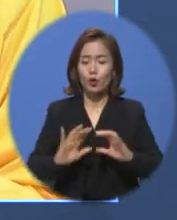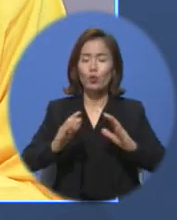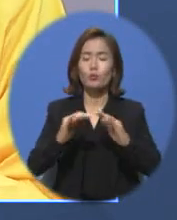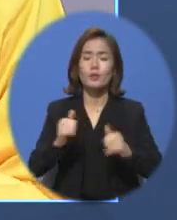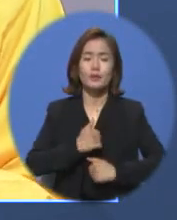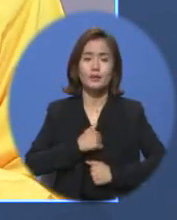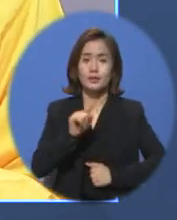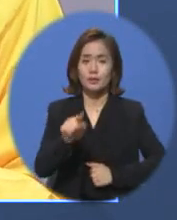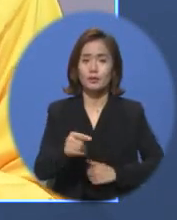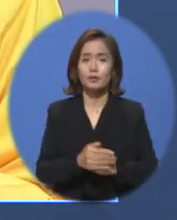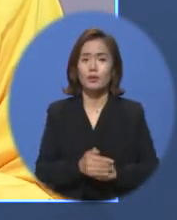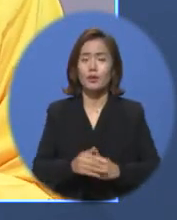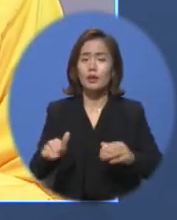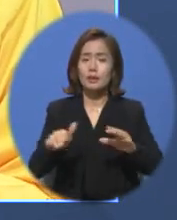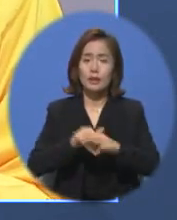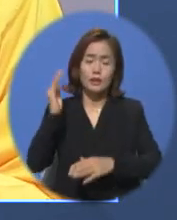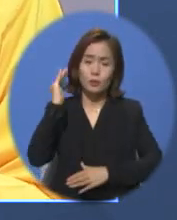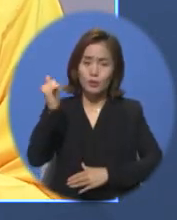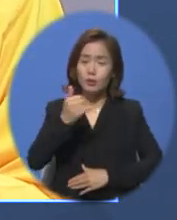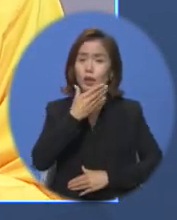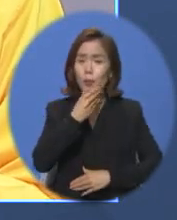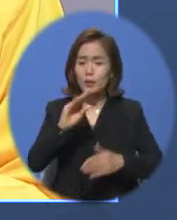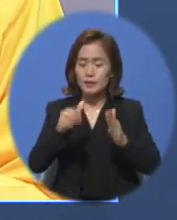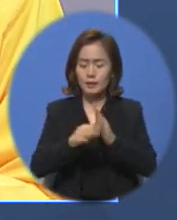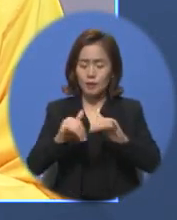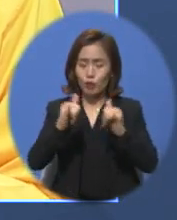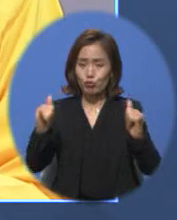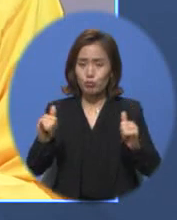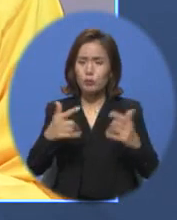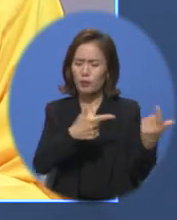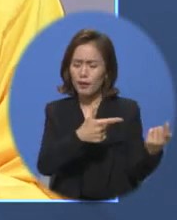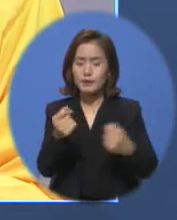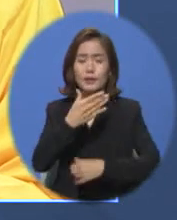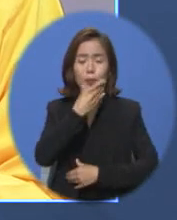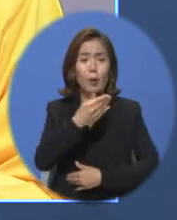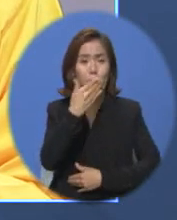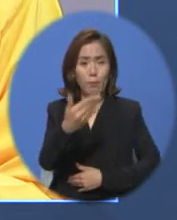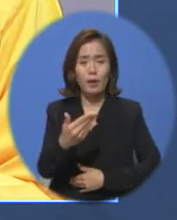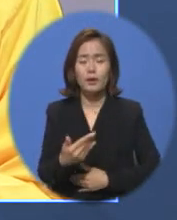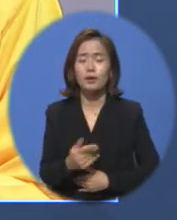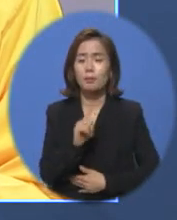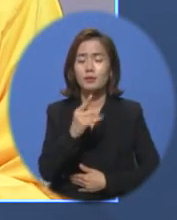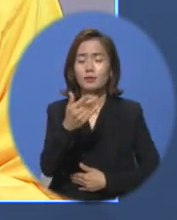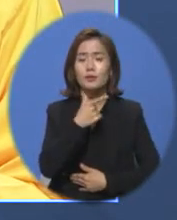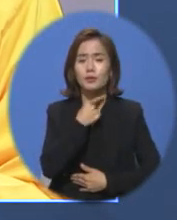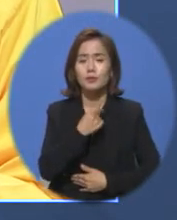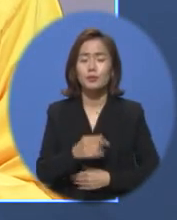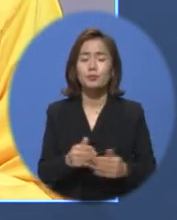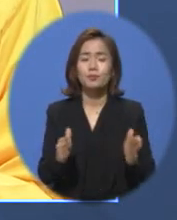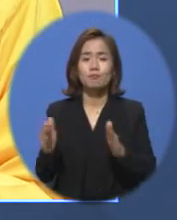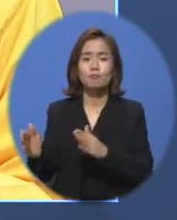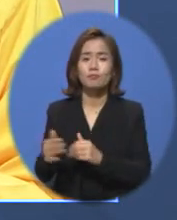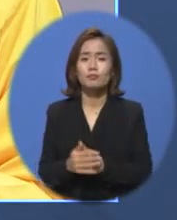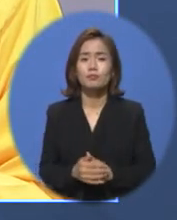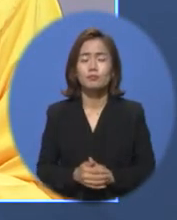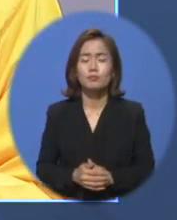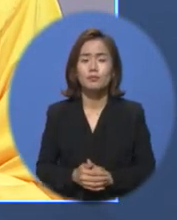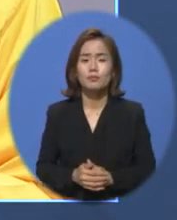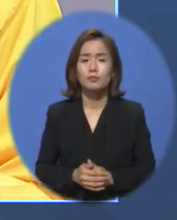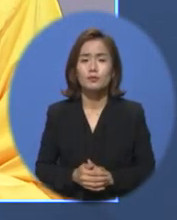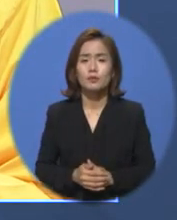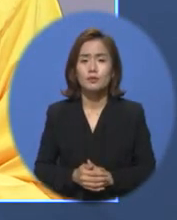보호하는것에관한것입니다 . 대통령이행복하면국민이 행복하고,국민이 행복하면대통령도행복하다고말씀드리고싶습니다.